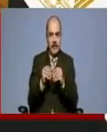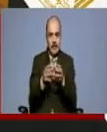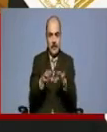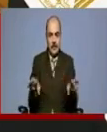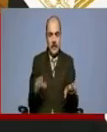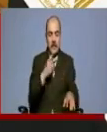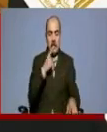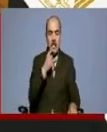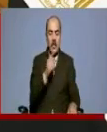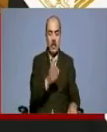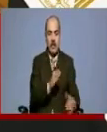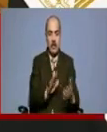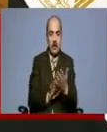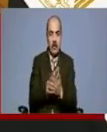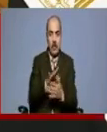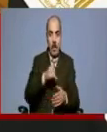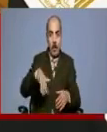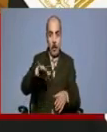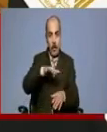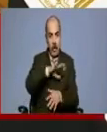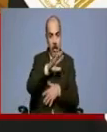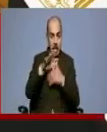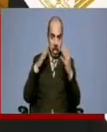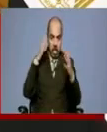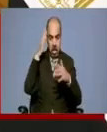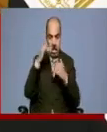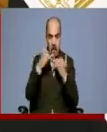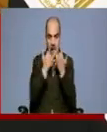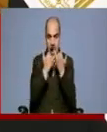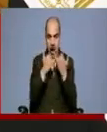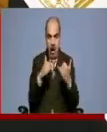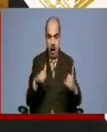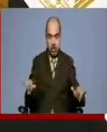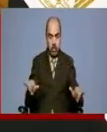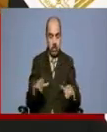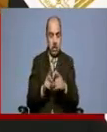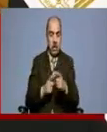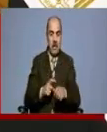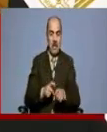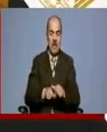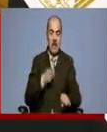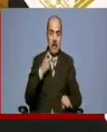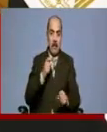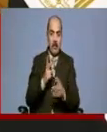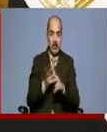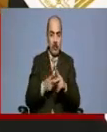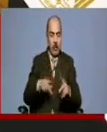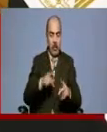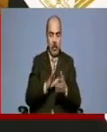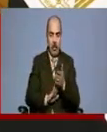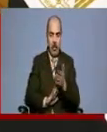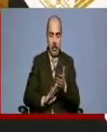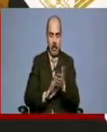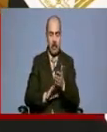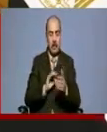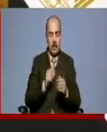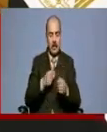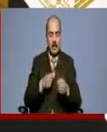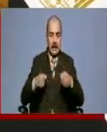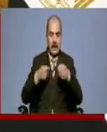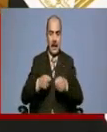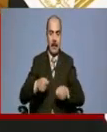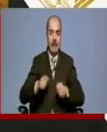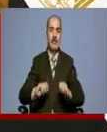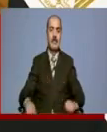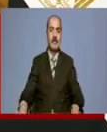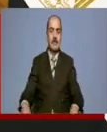بالقضيه الفلسطينيه تهتم بها في الشكل والمضمون وفي الاجراءات وبالتالي امام هذه الخطوات كنا احنا بنقول